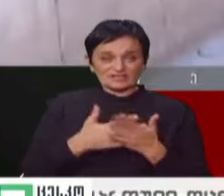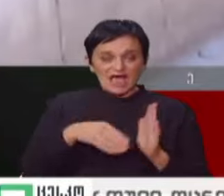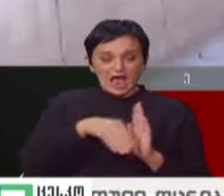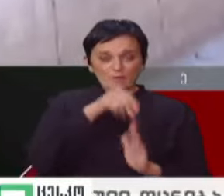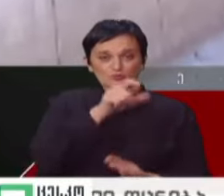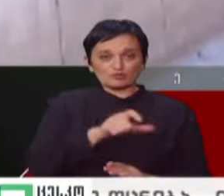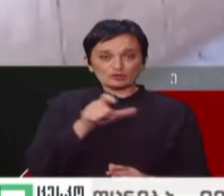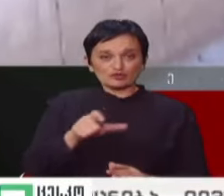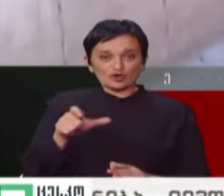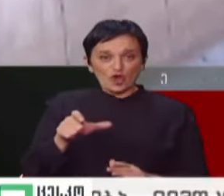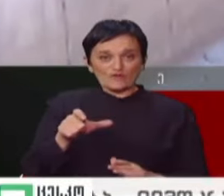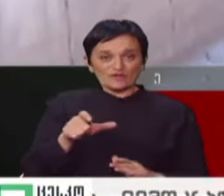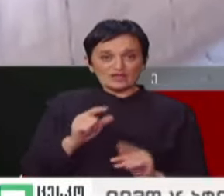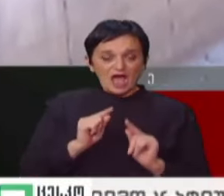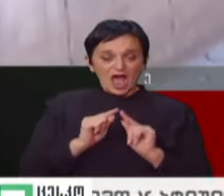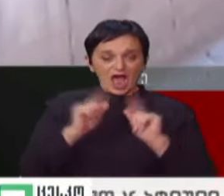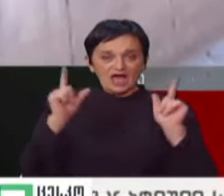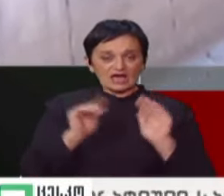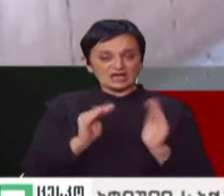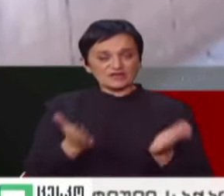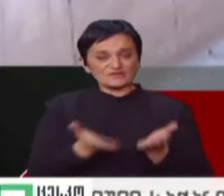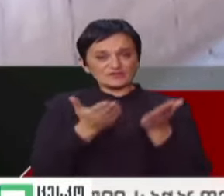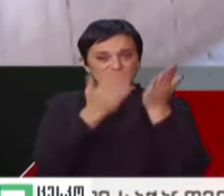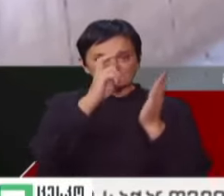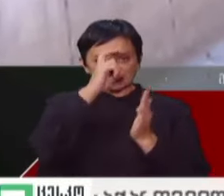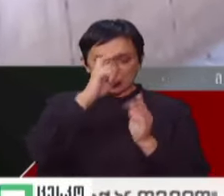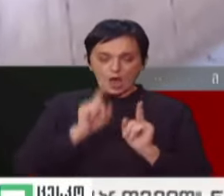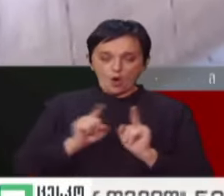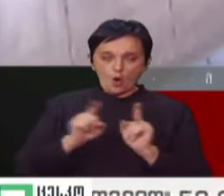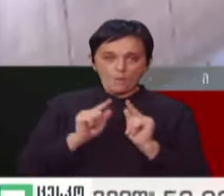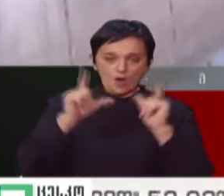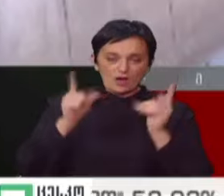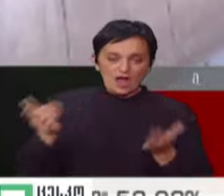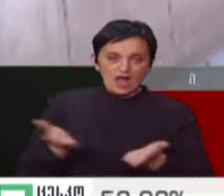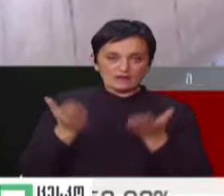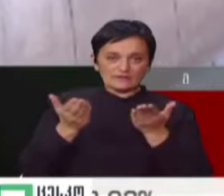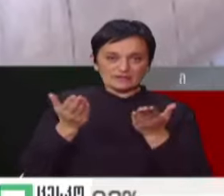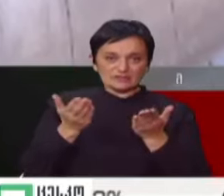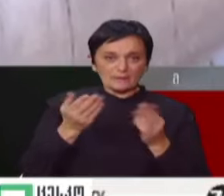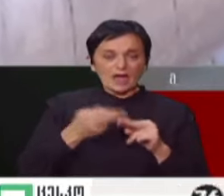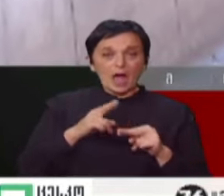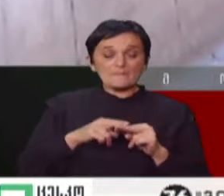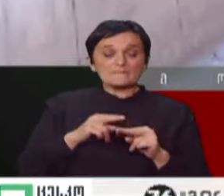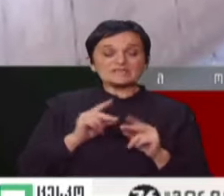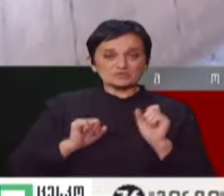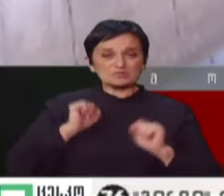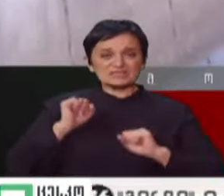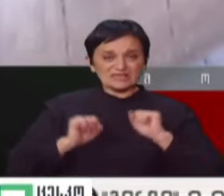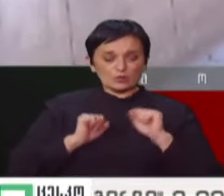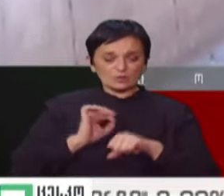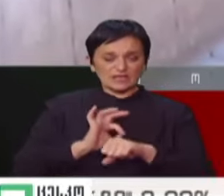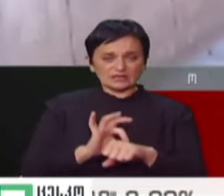ამომრჩეველი აღვიძებს მთავრობას, აღვიძებს ოპოზიციას, ყოველ შემთხვევაში ამის მცდელობას